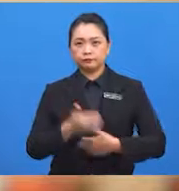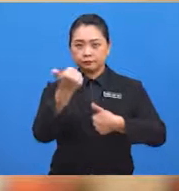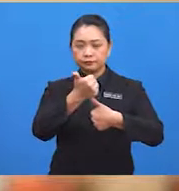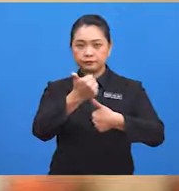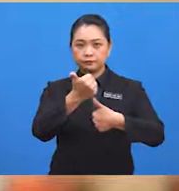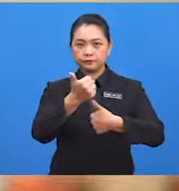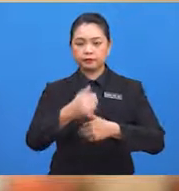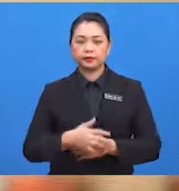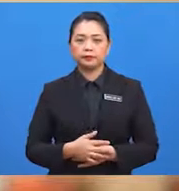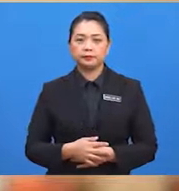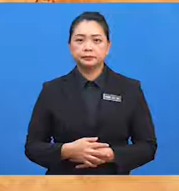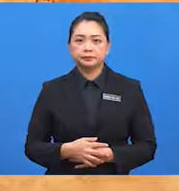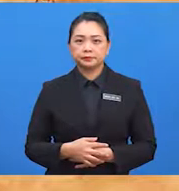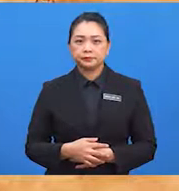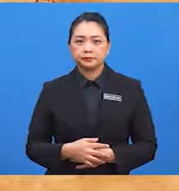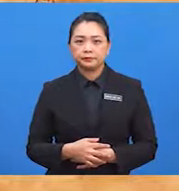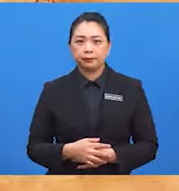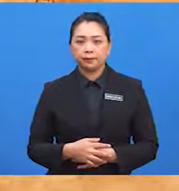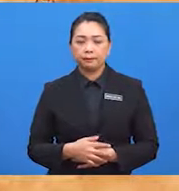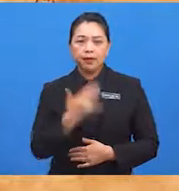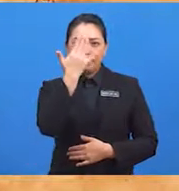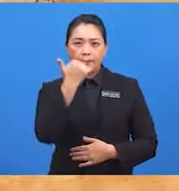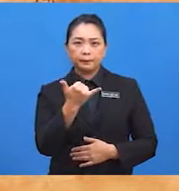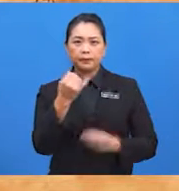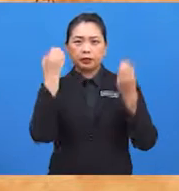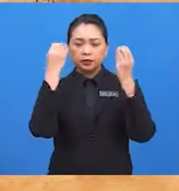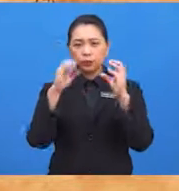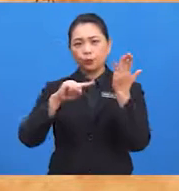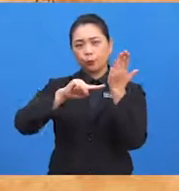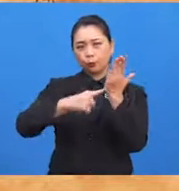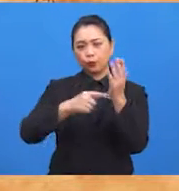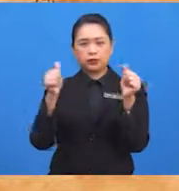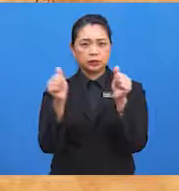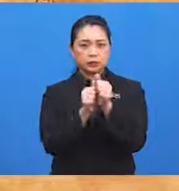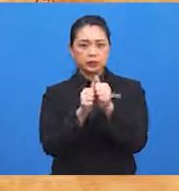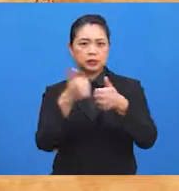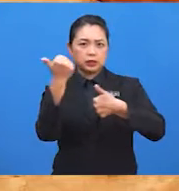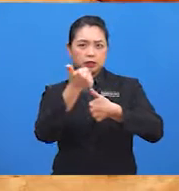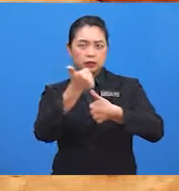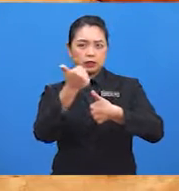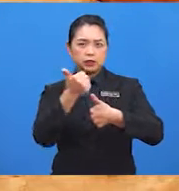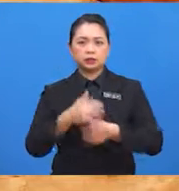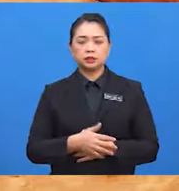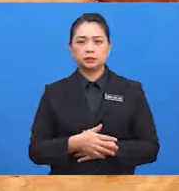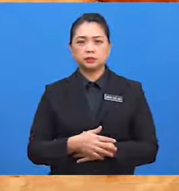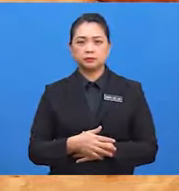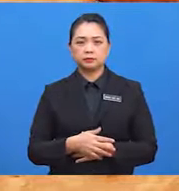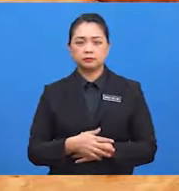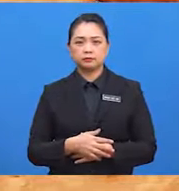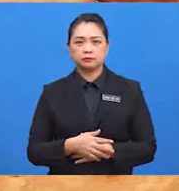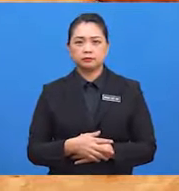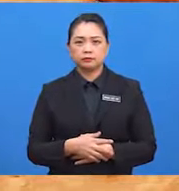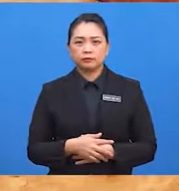tamadun Mesopotamia. Mengapa cikgu mulakan dengan tamadun Mesopotamia dulu? Hal ini